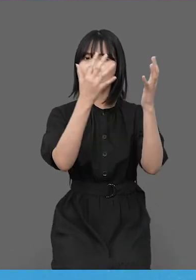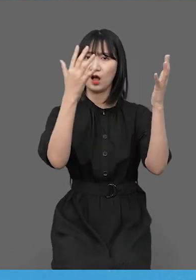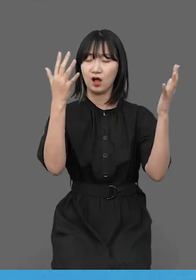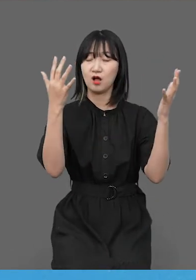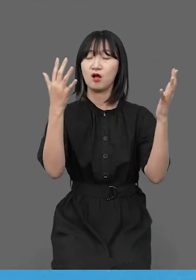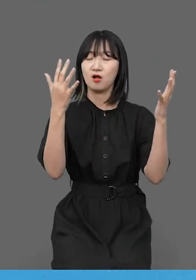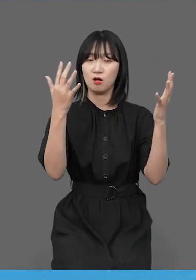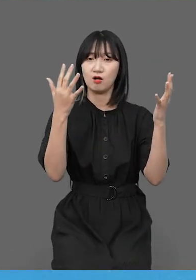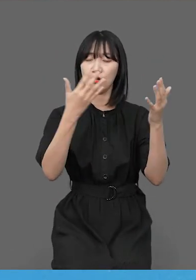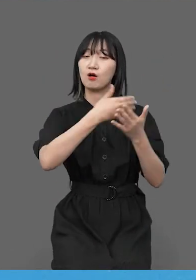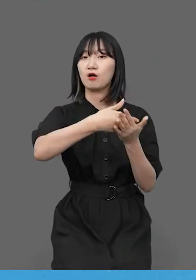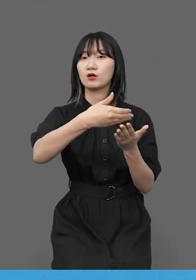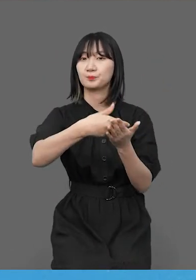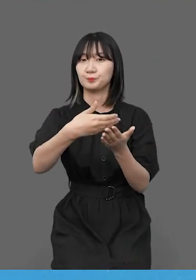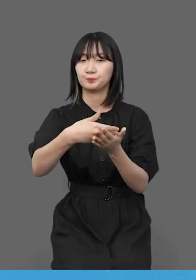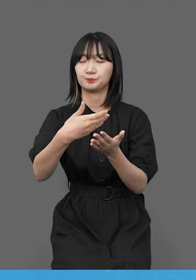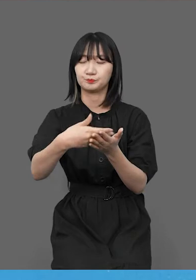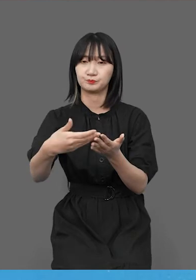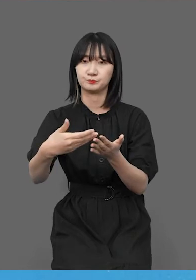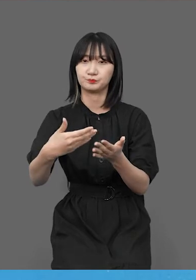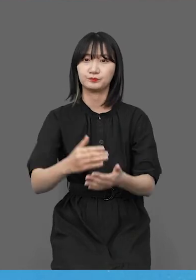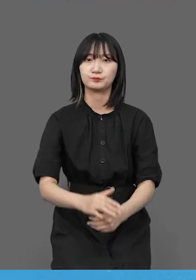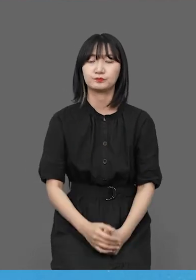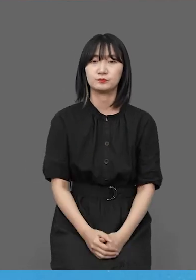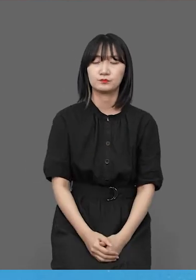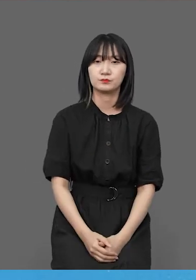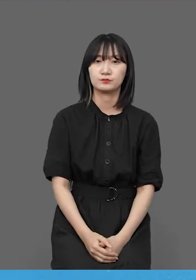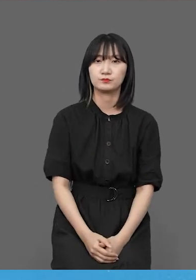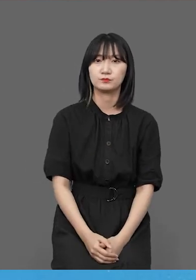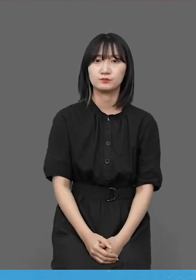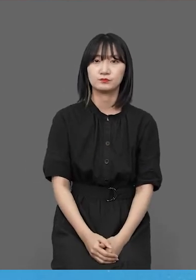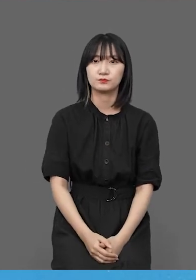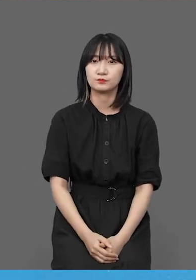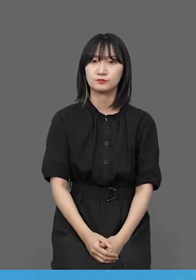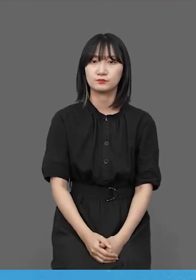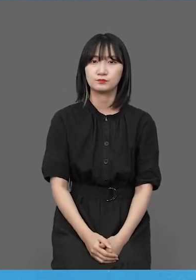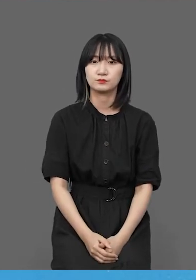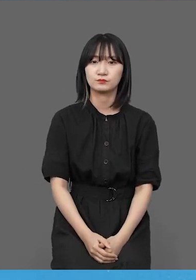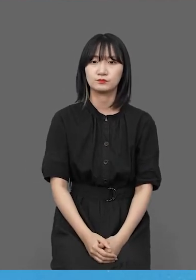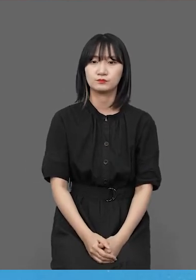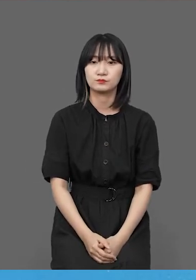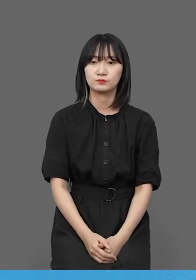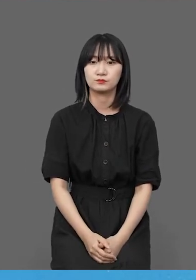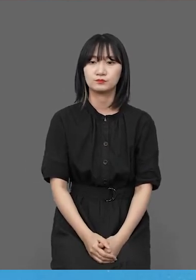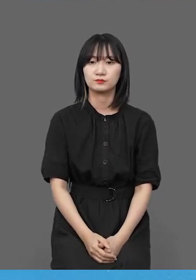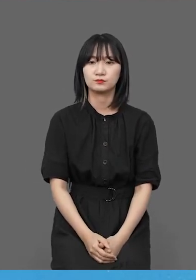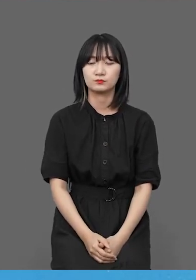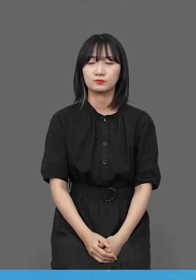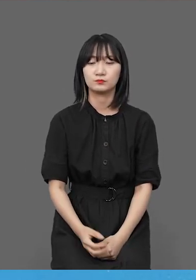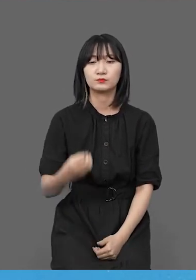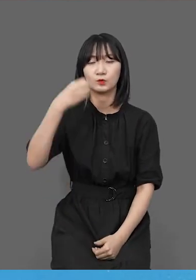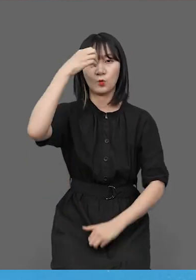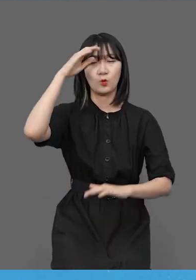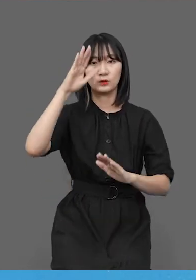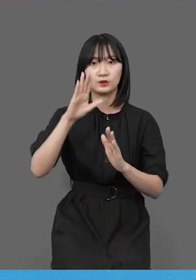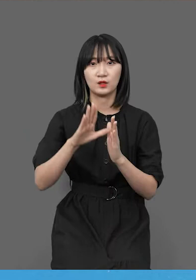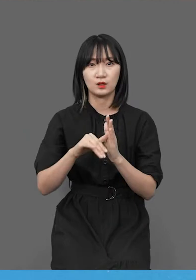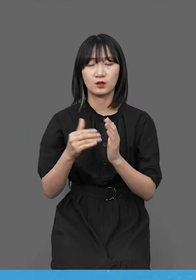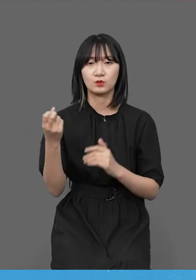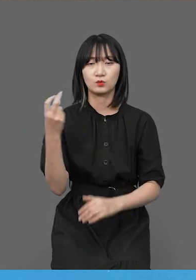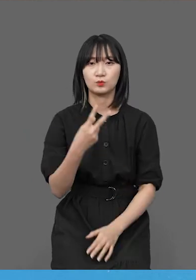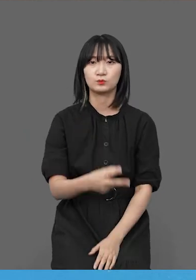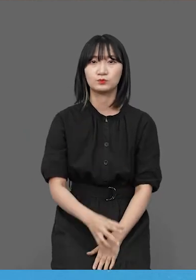Life에 그려놓은 그 그림, 저게 바로 우리가 고등학교 시절